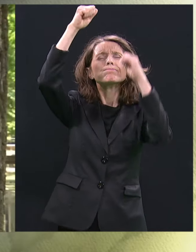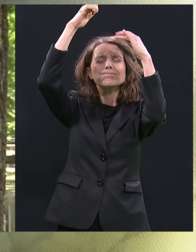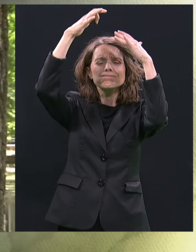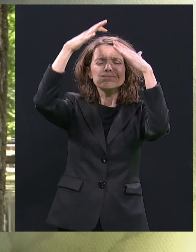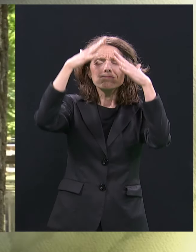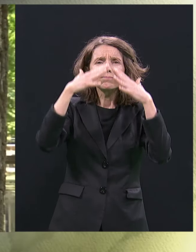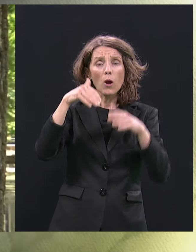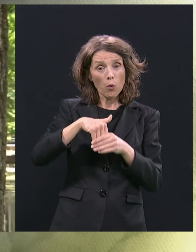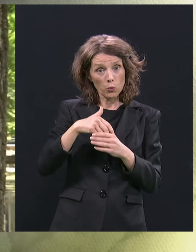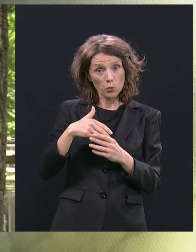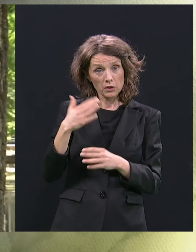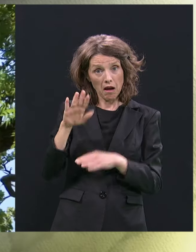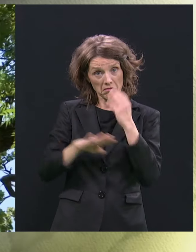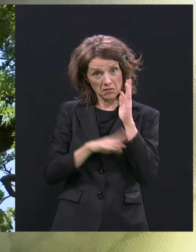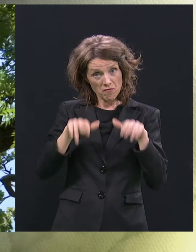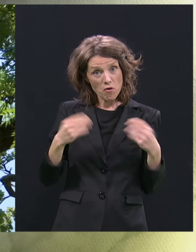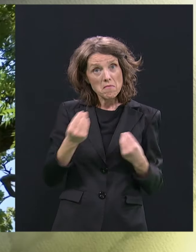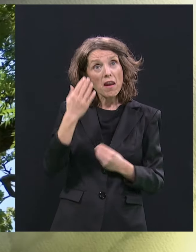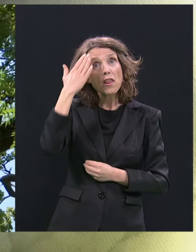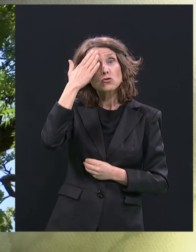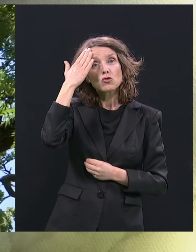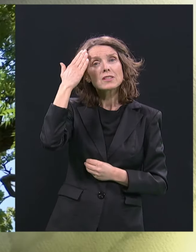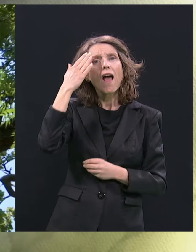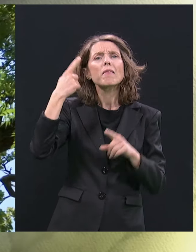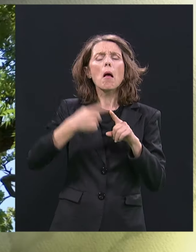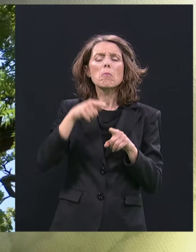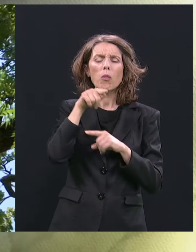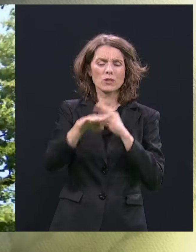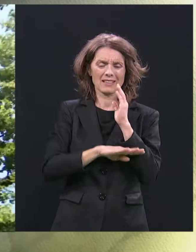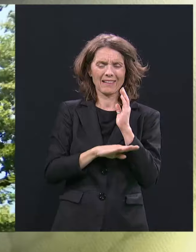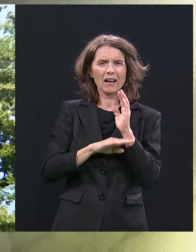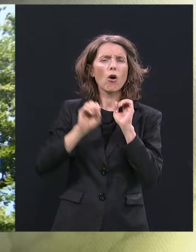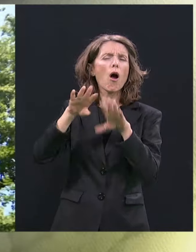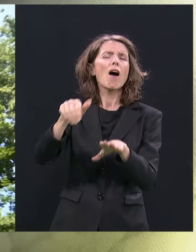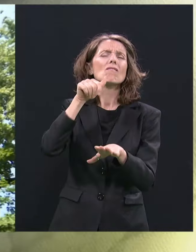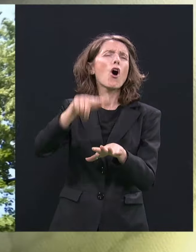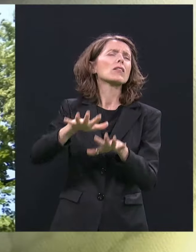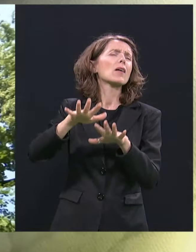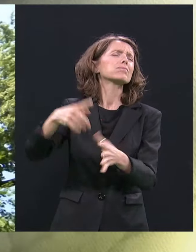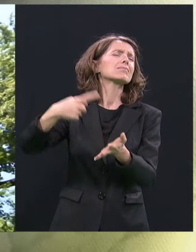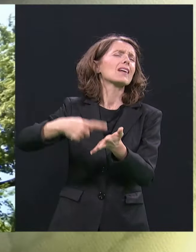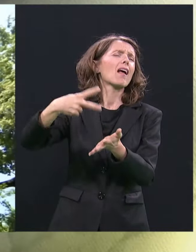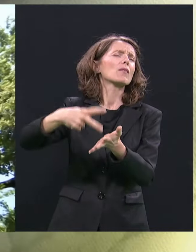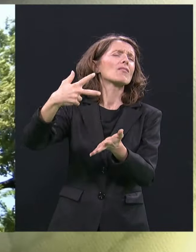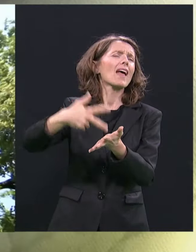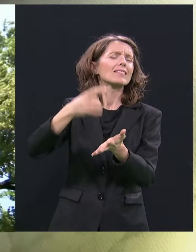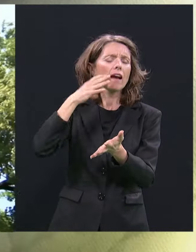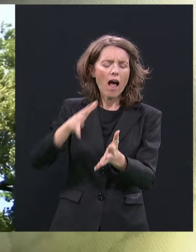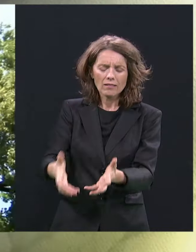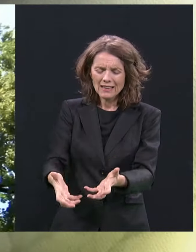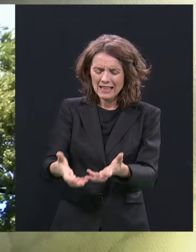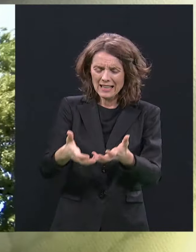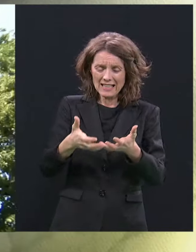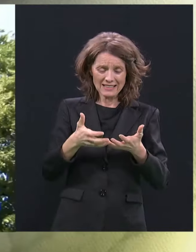dušu. O čemu sanja kad posle hiljada godina iz vode izranja i zaranja u novi život?